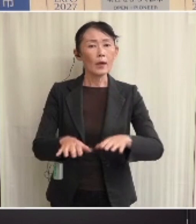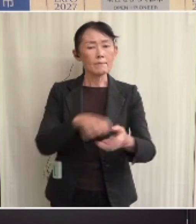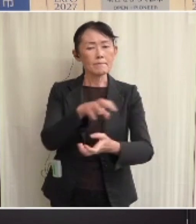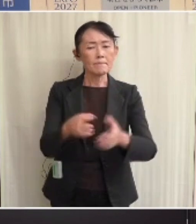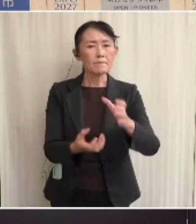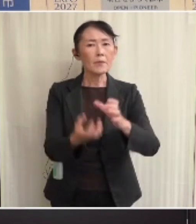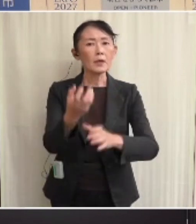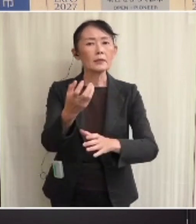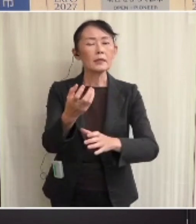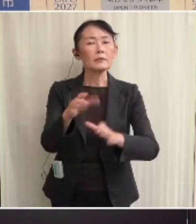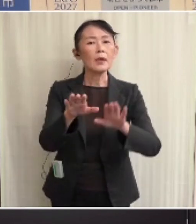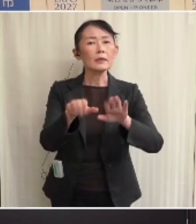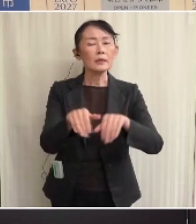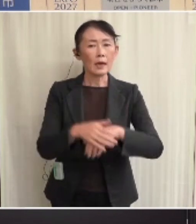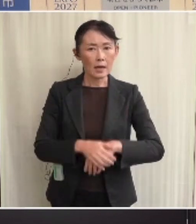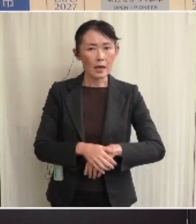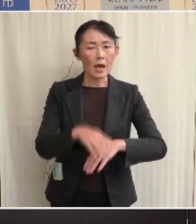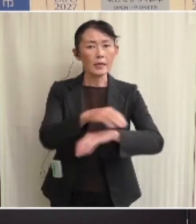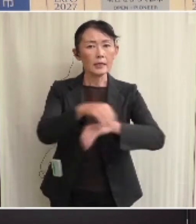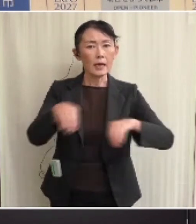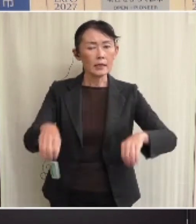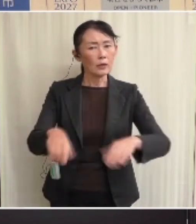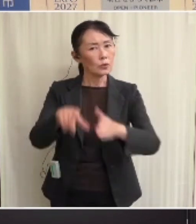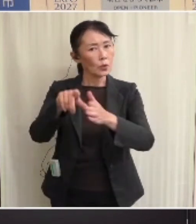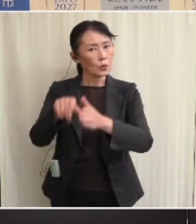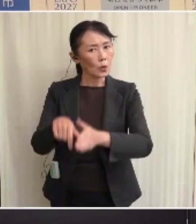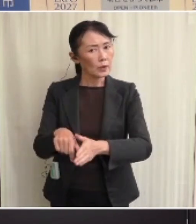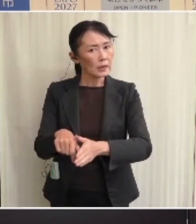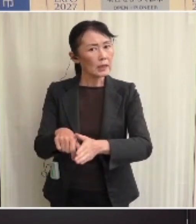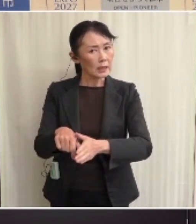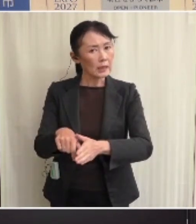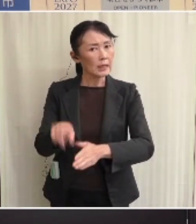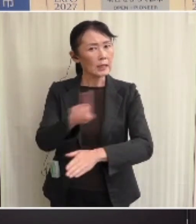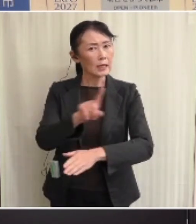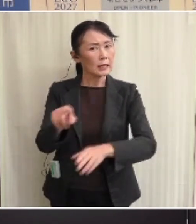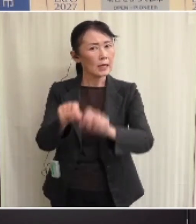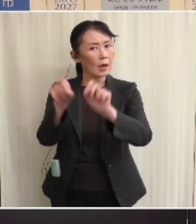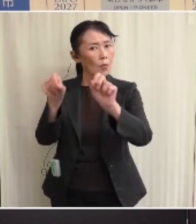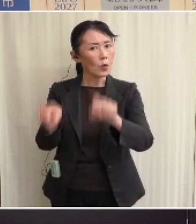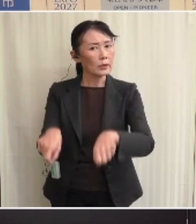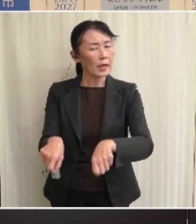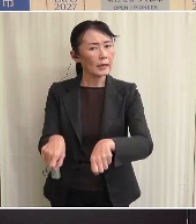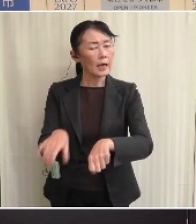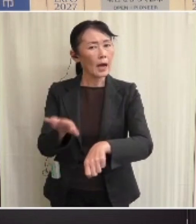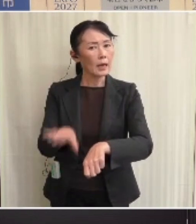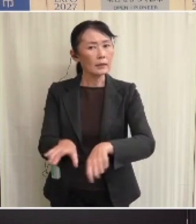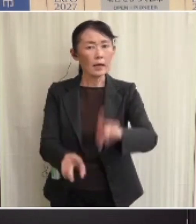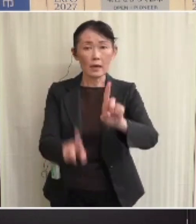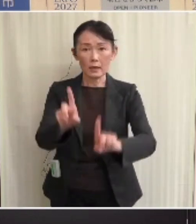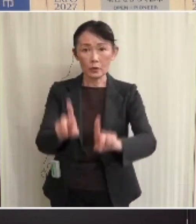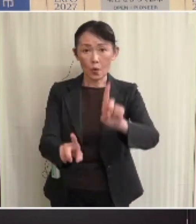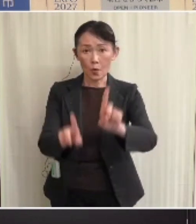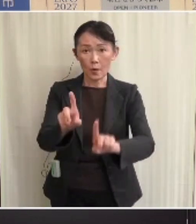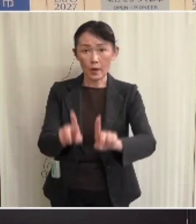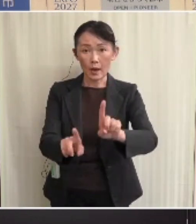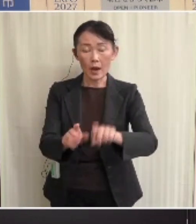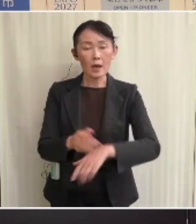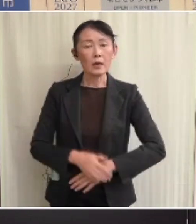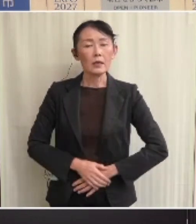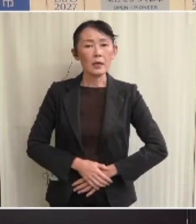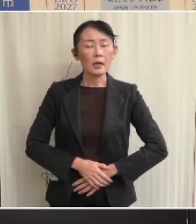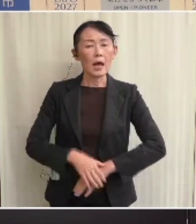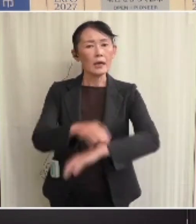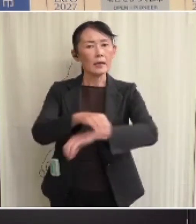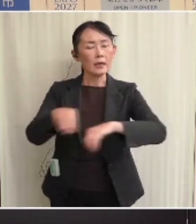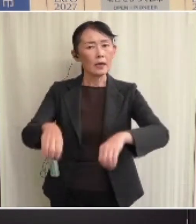った、契約段階ないしその後に、言ってたけど予見 できたところがあったのか